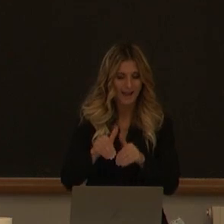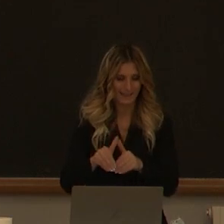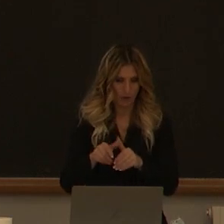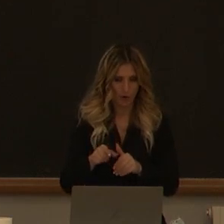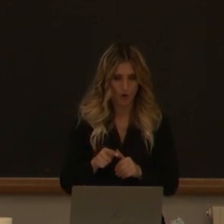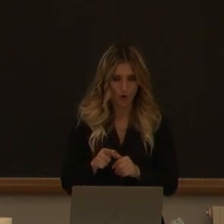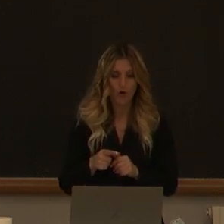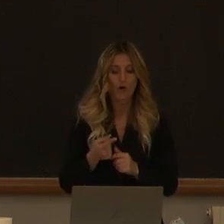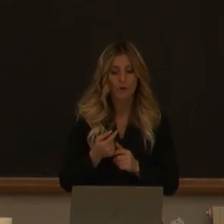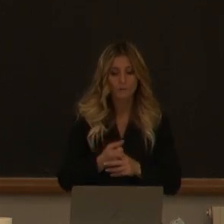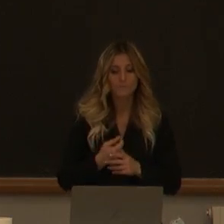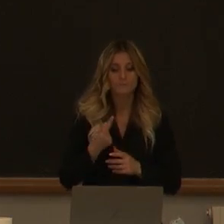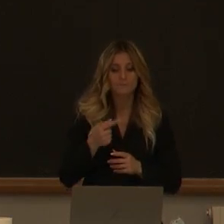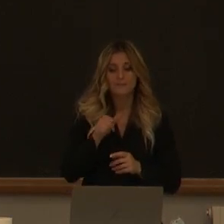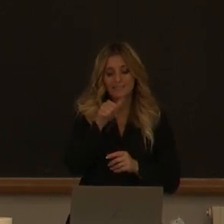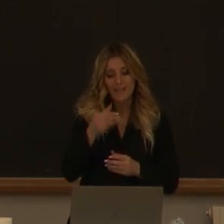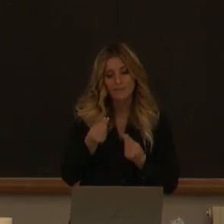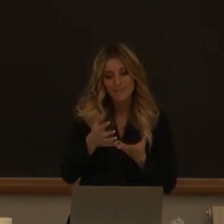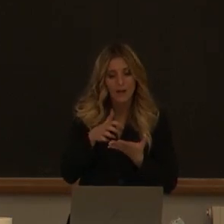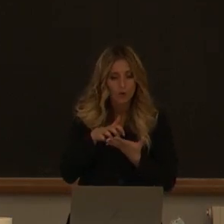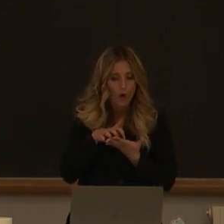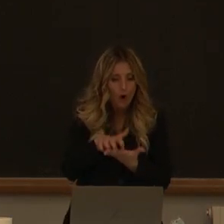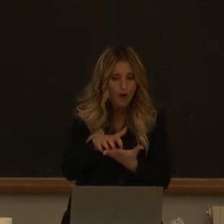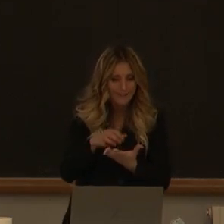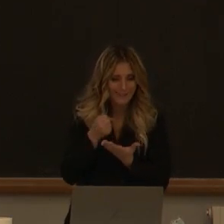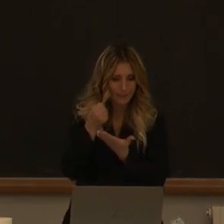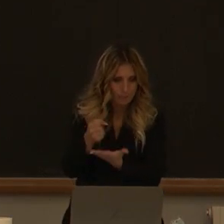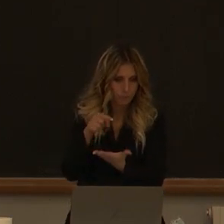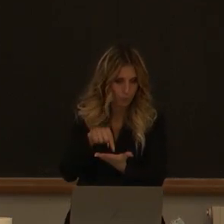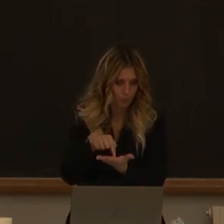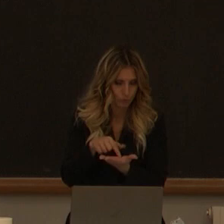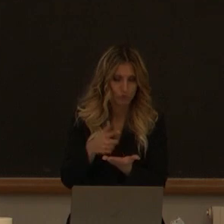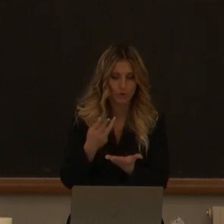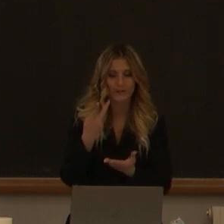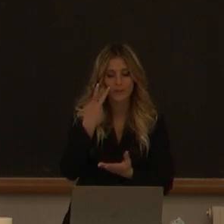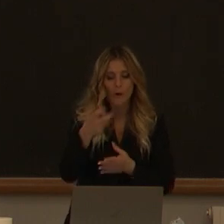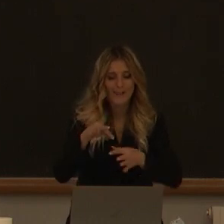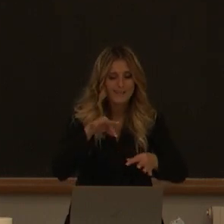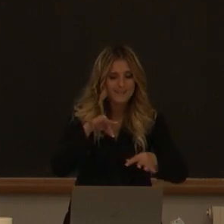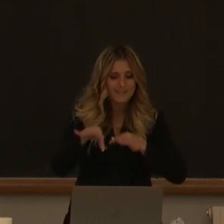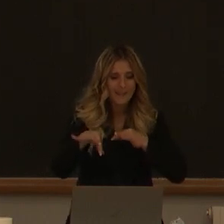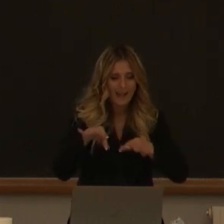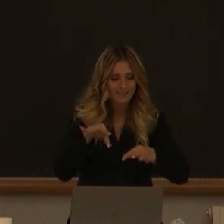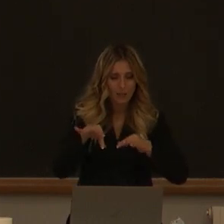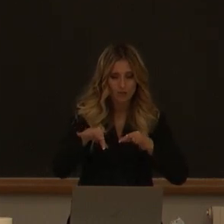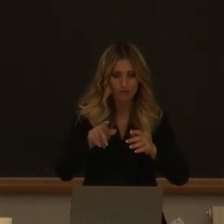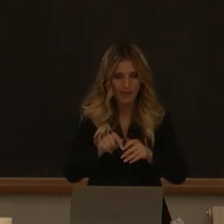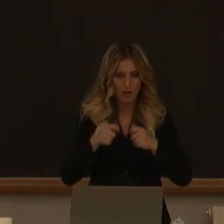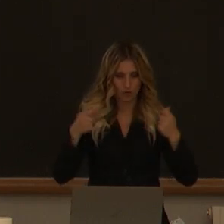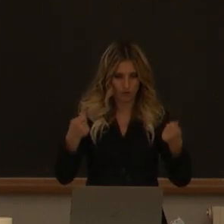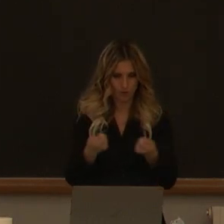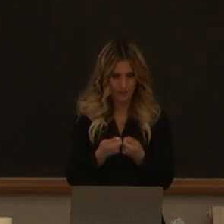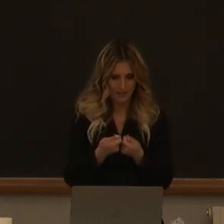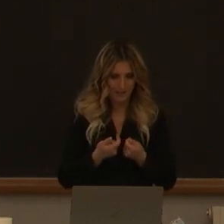capacità effettivamente di dare un contributo a quelle che sono la strategia generale From Farm to Fork e